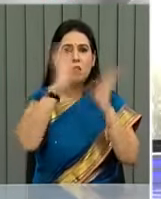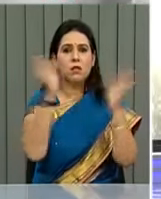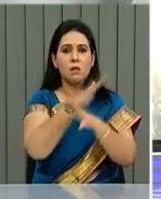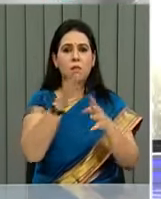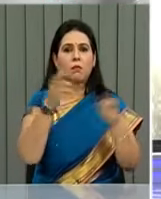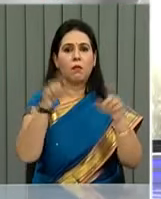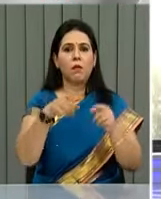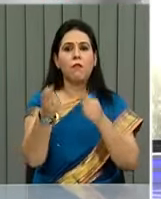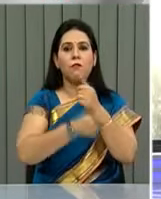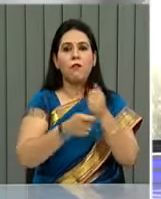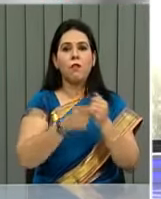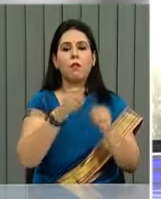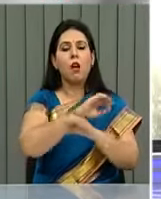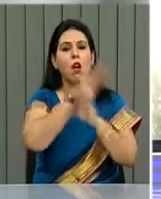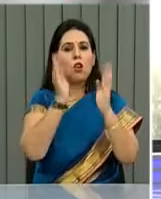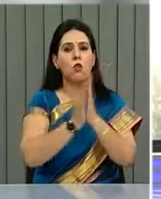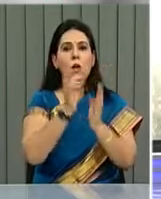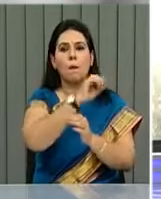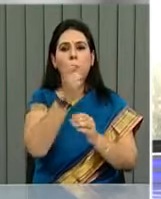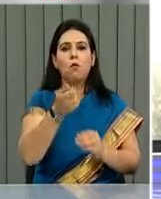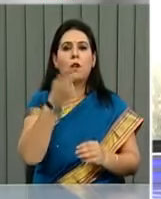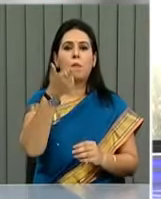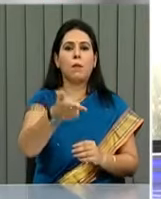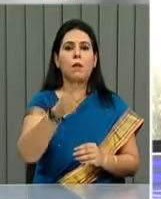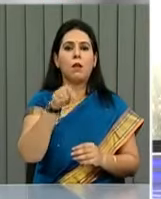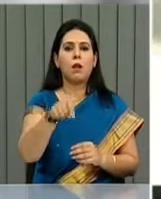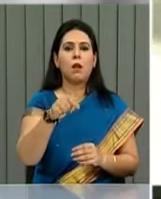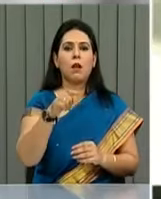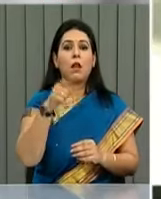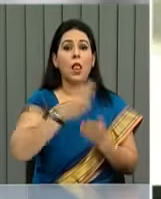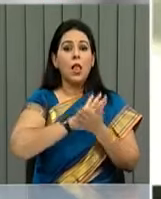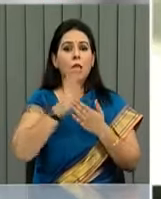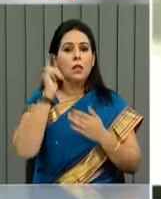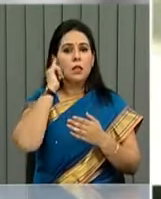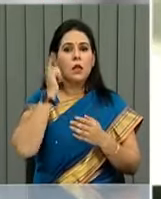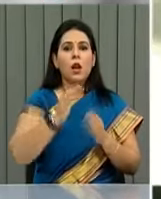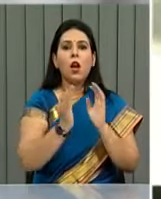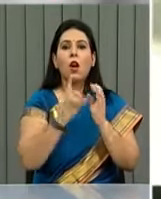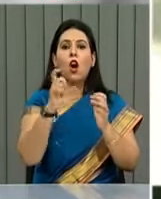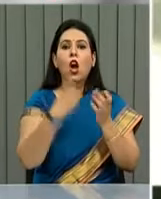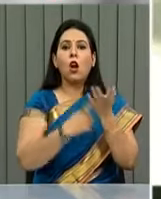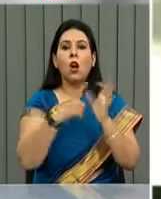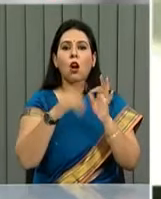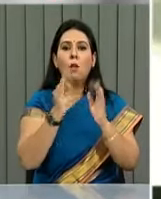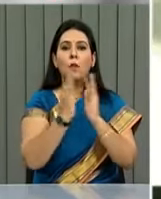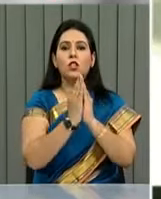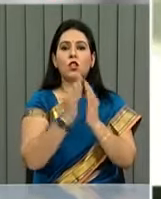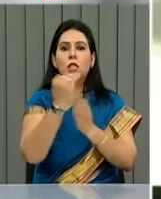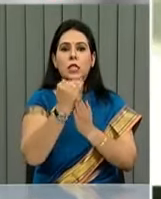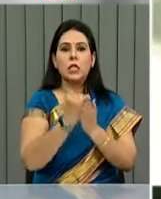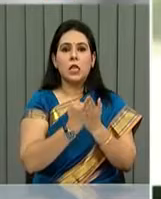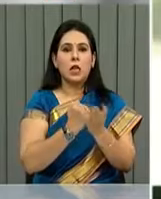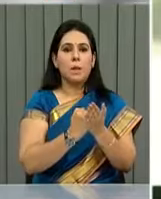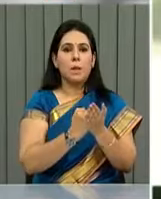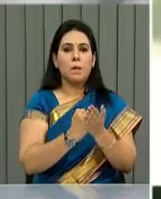का, वो पूरी रकम उसको मिल जाएगी। ये एक बहुत ऐतिहासिक क्रॉप इंश्योरेंस स्कीम है, जो गाँव